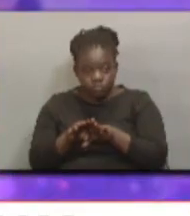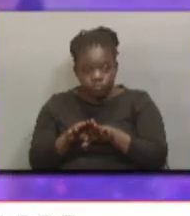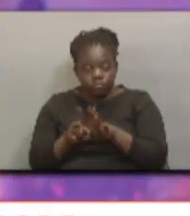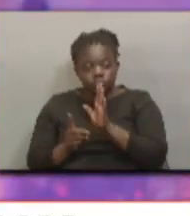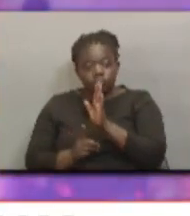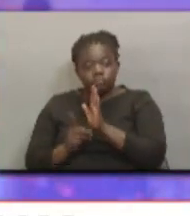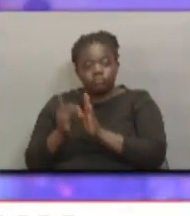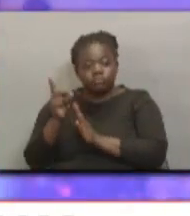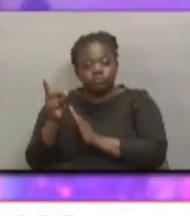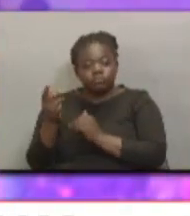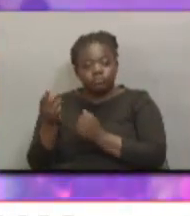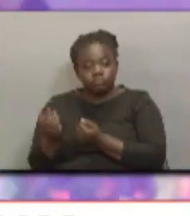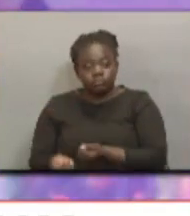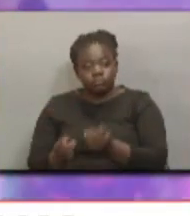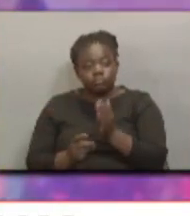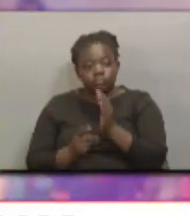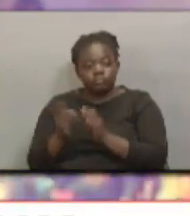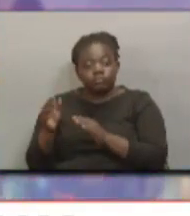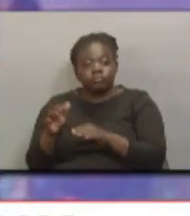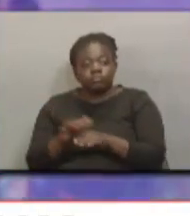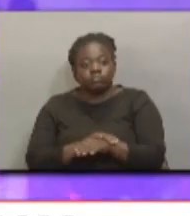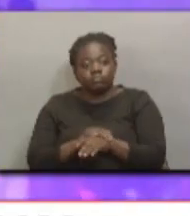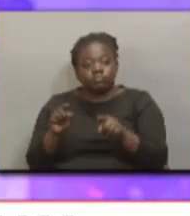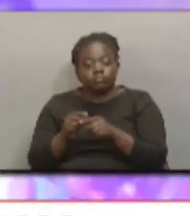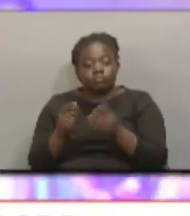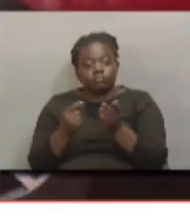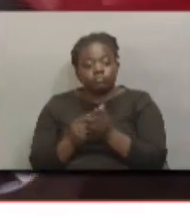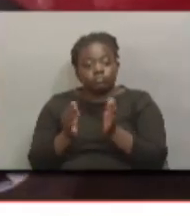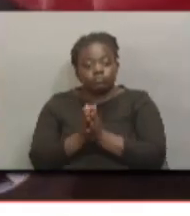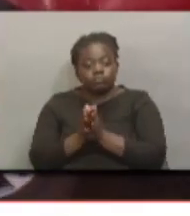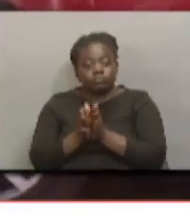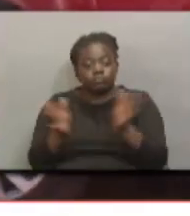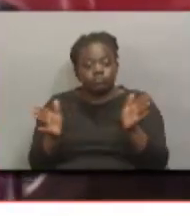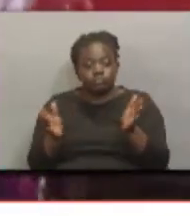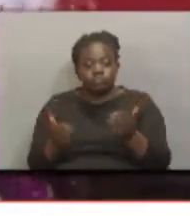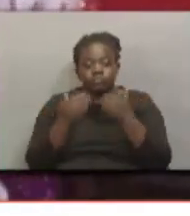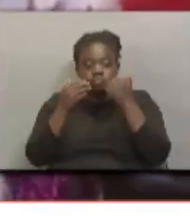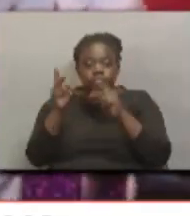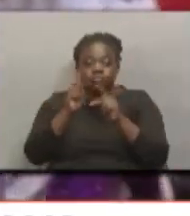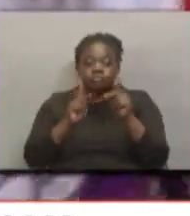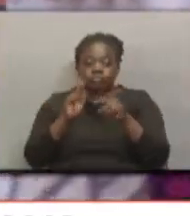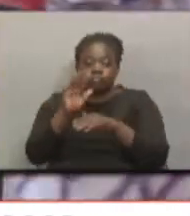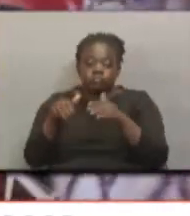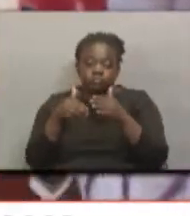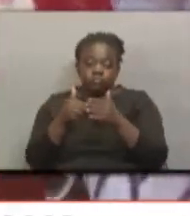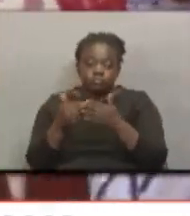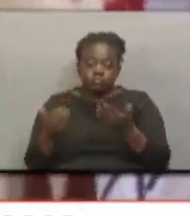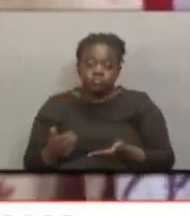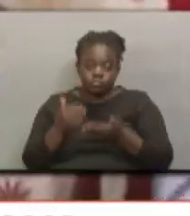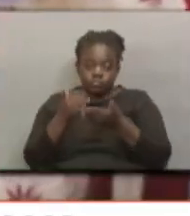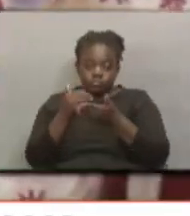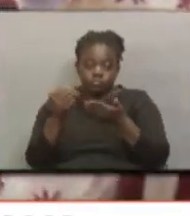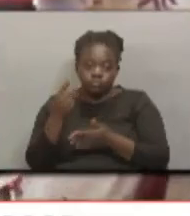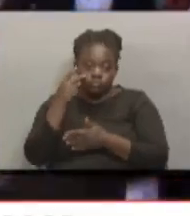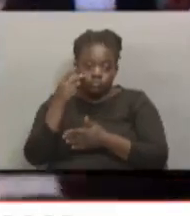obuzimba, bubadde obubaka obukulaakulanya Buganda ne Uganda okutwalira wamu. Kizito yeebazizza abantu bonna abamukwatiddeko